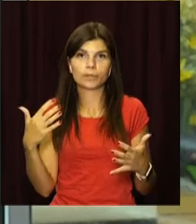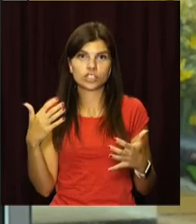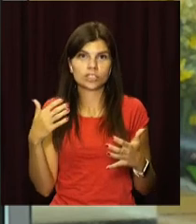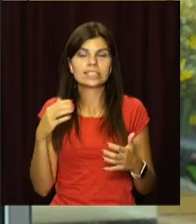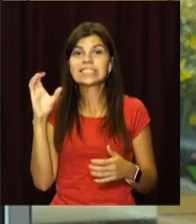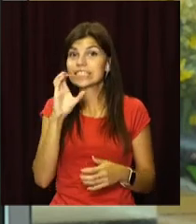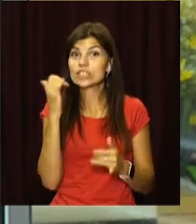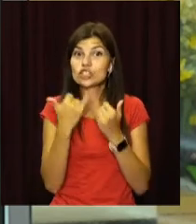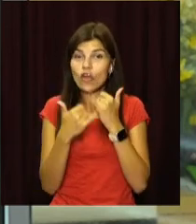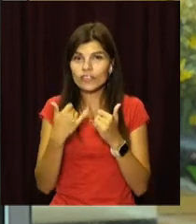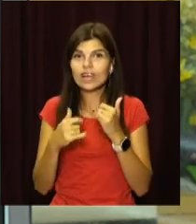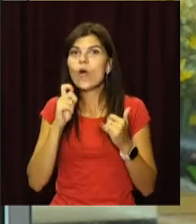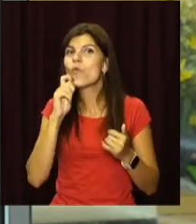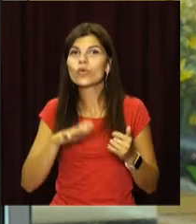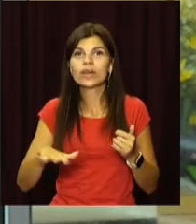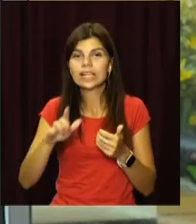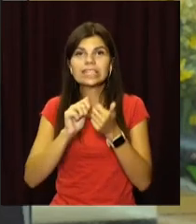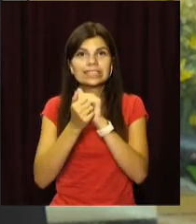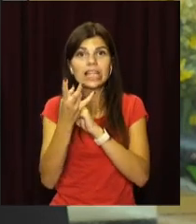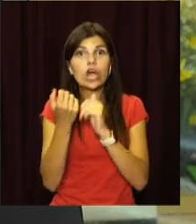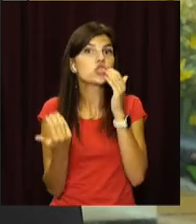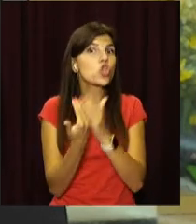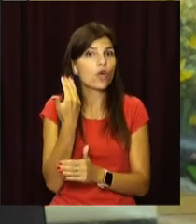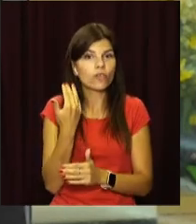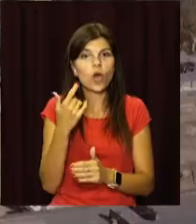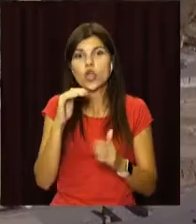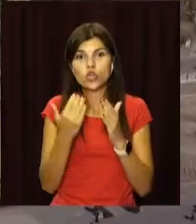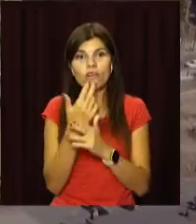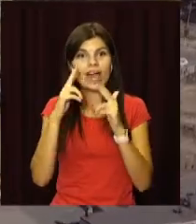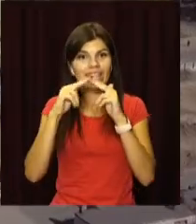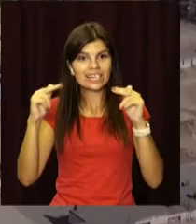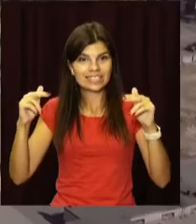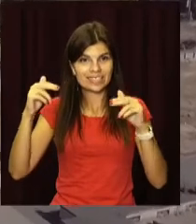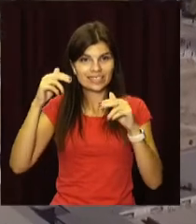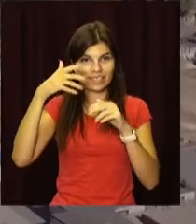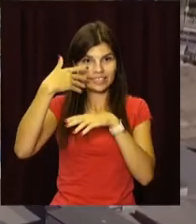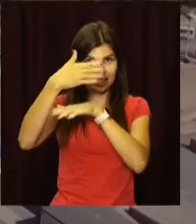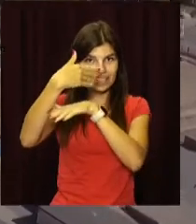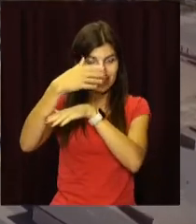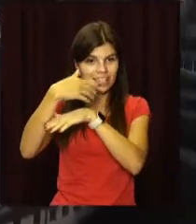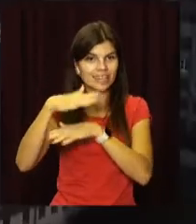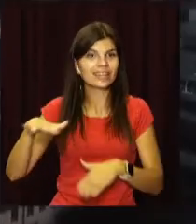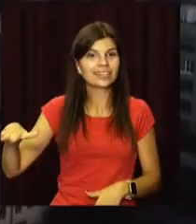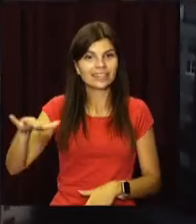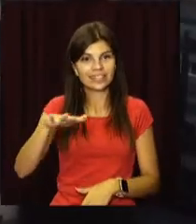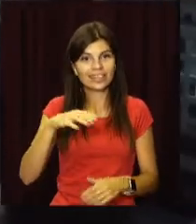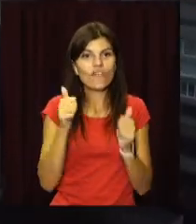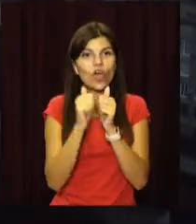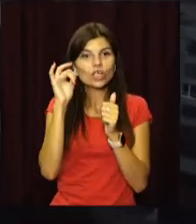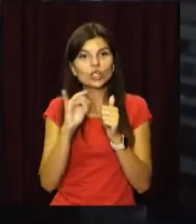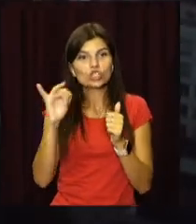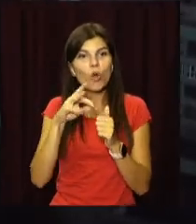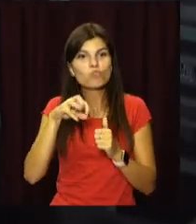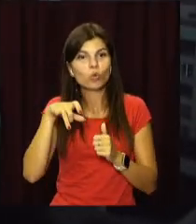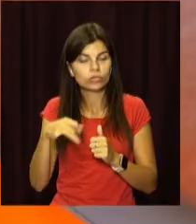один з найбільших синьо-жовтих символів України замінили на новий. Оновили дніпровський стяг, що майорить на флагштоці біля історичного